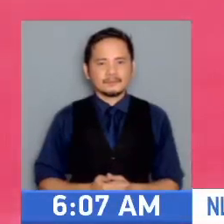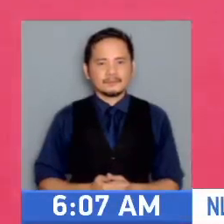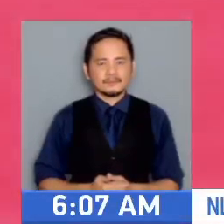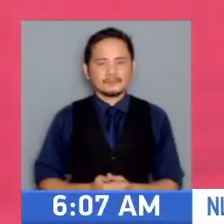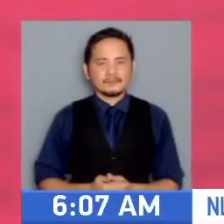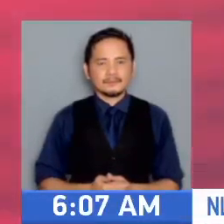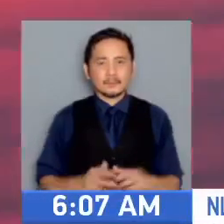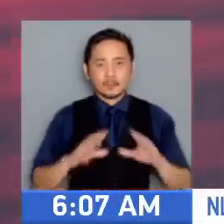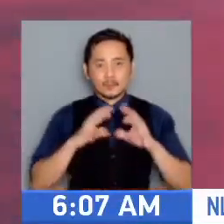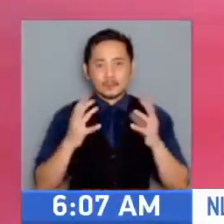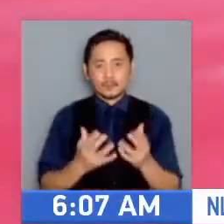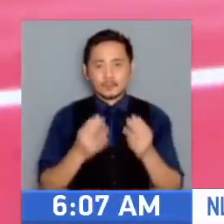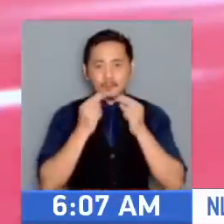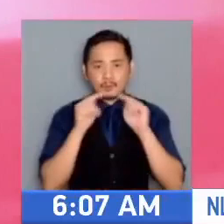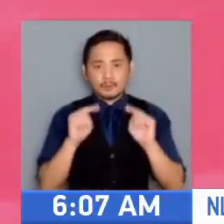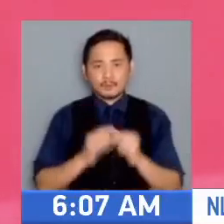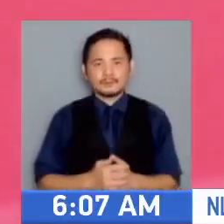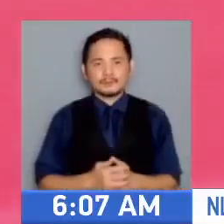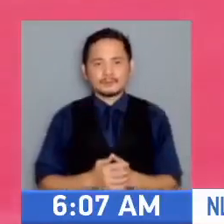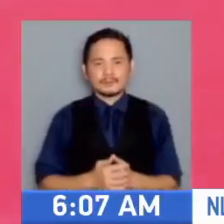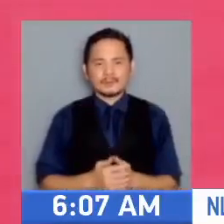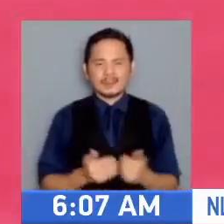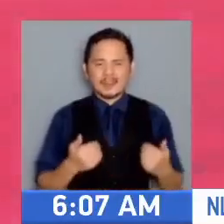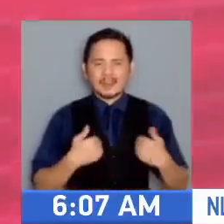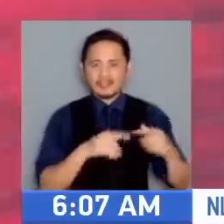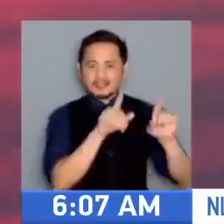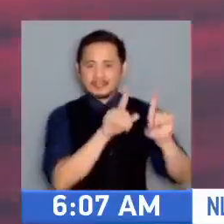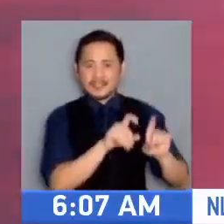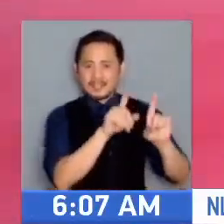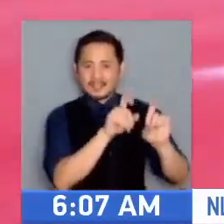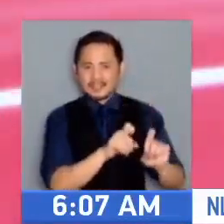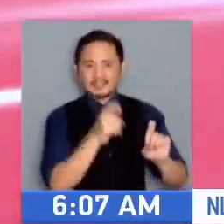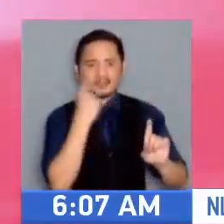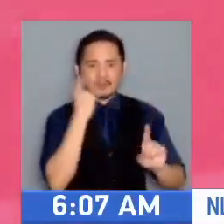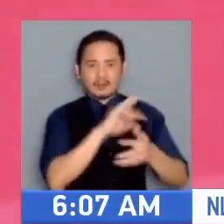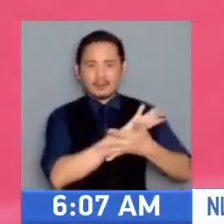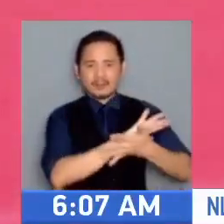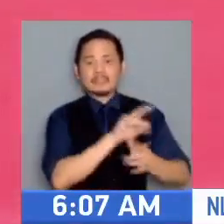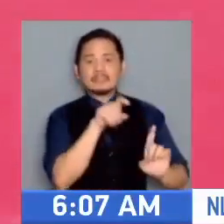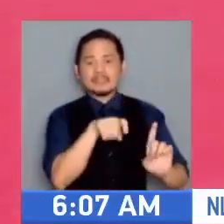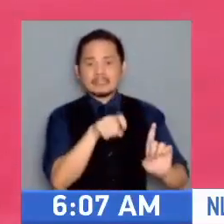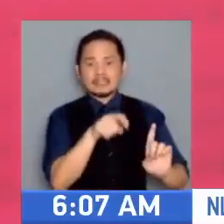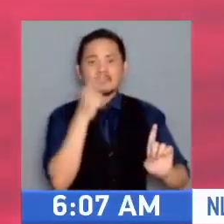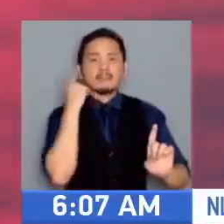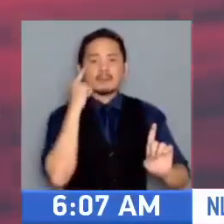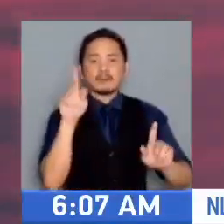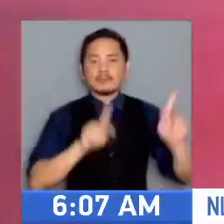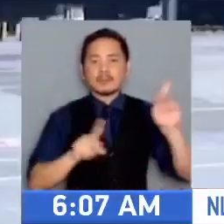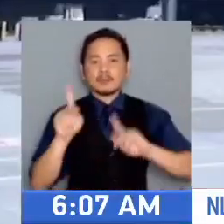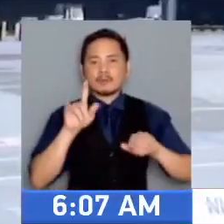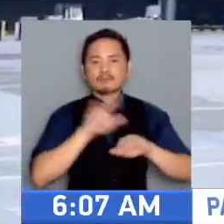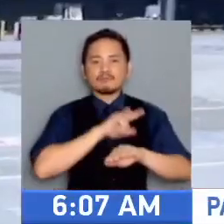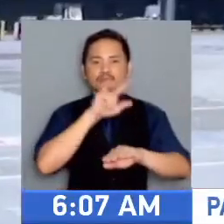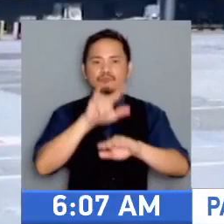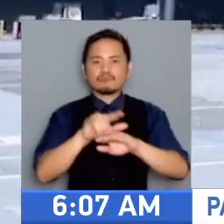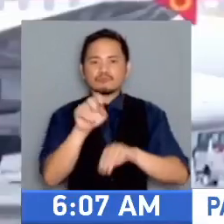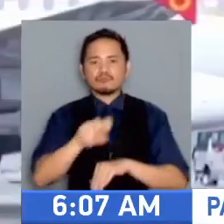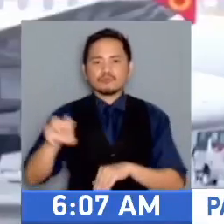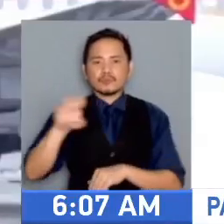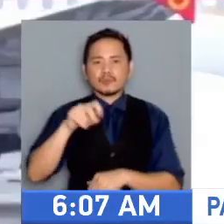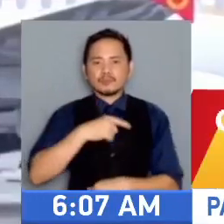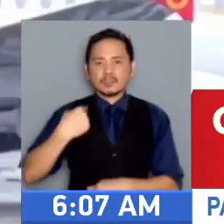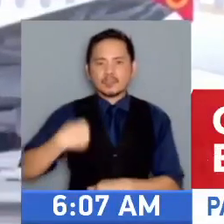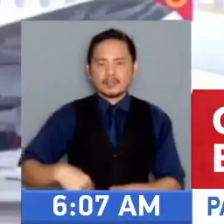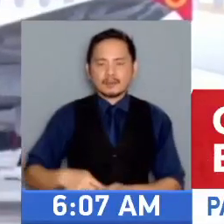COVID-19 antigen test result na lang ang kailangang ipakita ng mga pupunta sa China simula April 29. Kailangang ginawa ang test